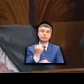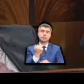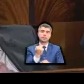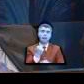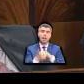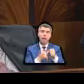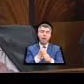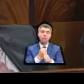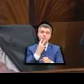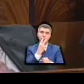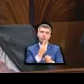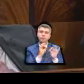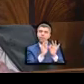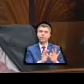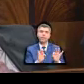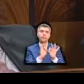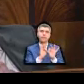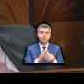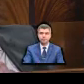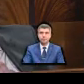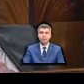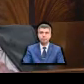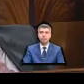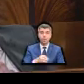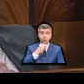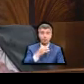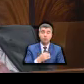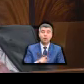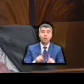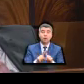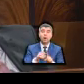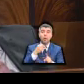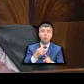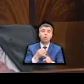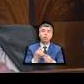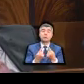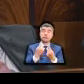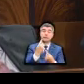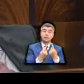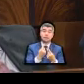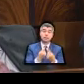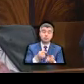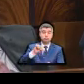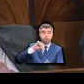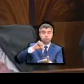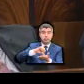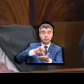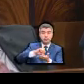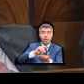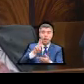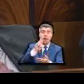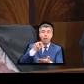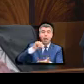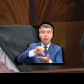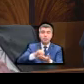ميثاق لا تمركز السيد الوزير هي رؤية سياسية قبل ما يكون إجراءات إدارية. هذه الرؤية السياسية